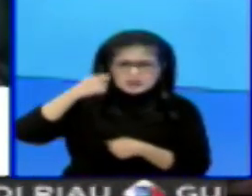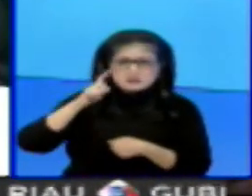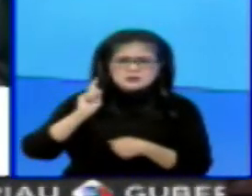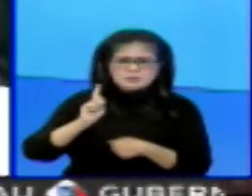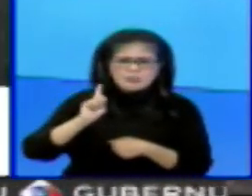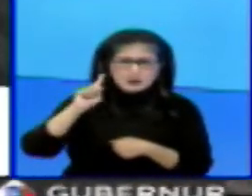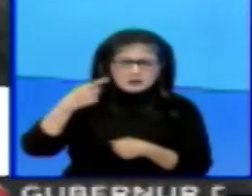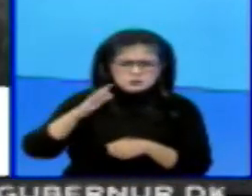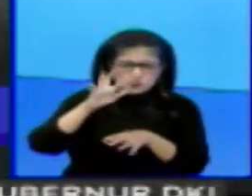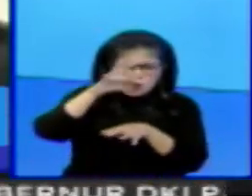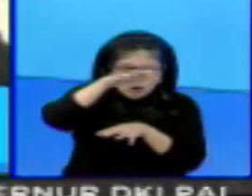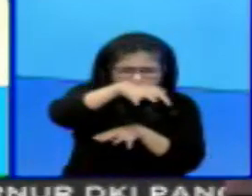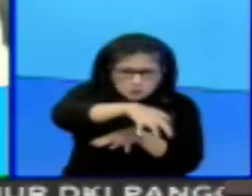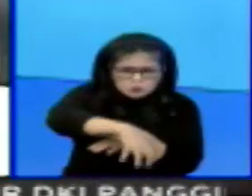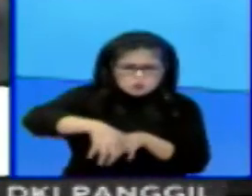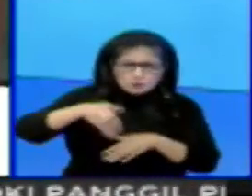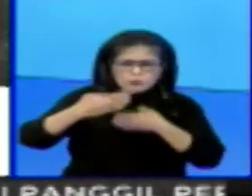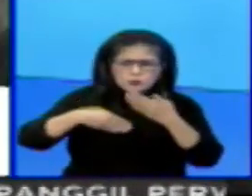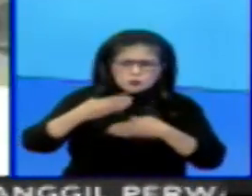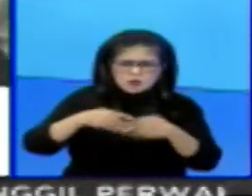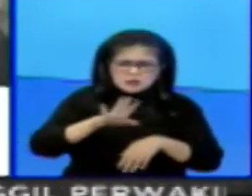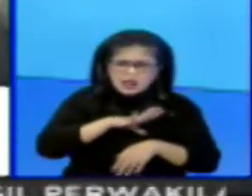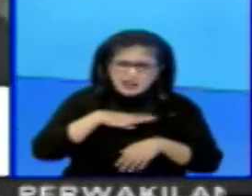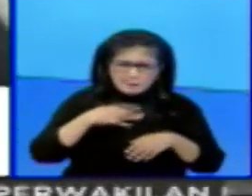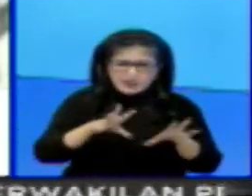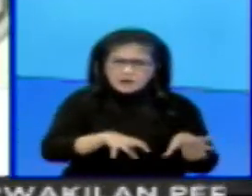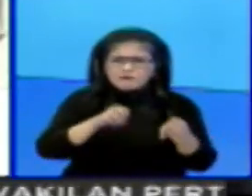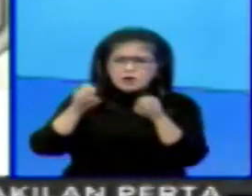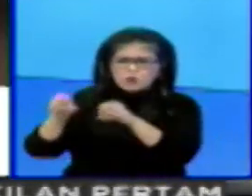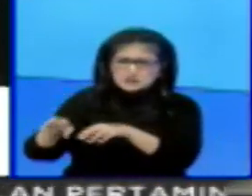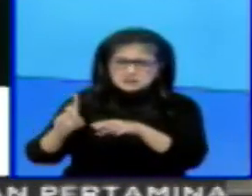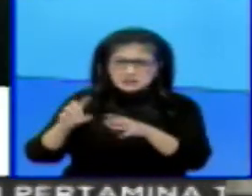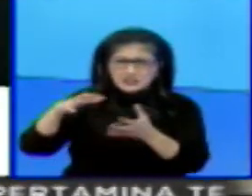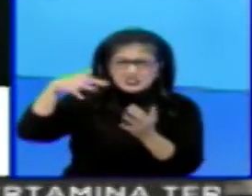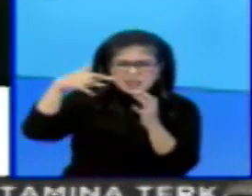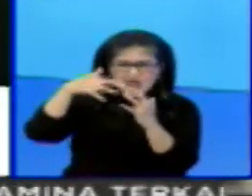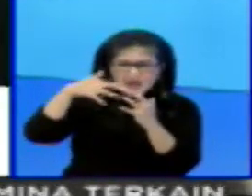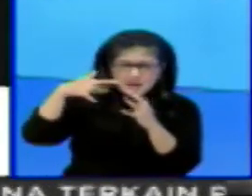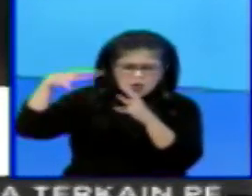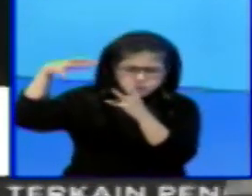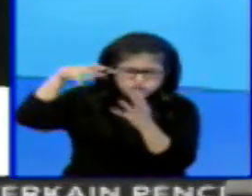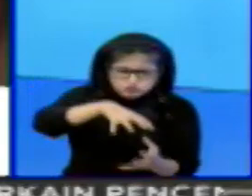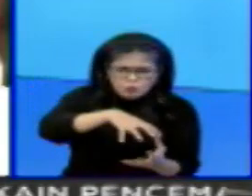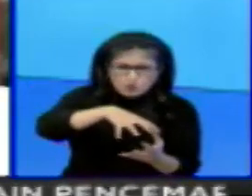alat berat karena sulitnya proses evakuasi korban di dalam mobil yang tertimbun tanah.